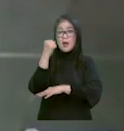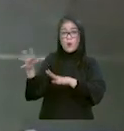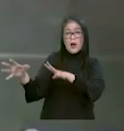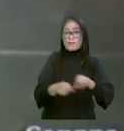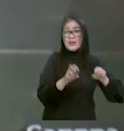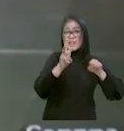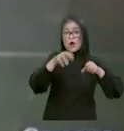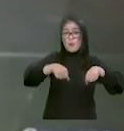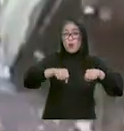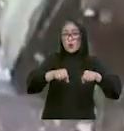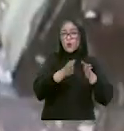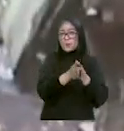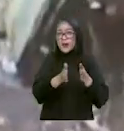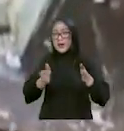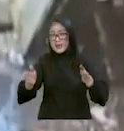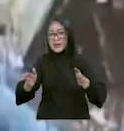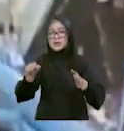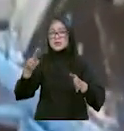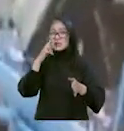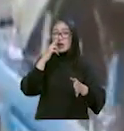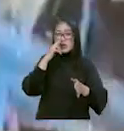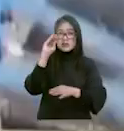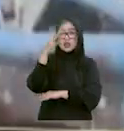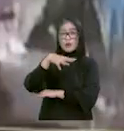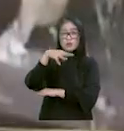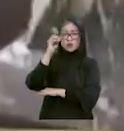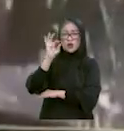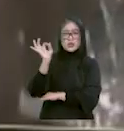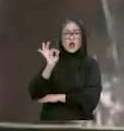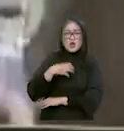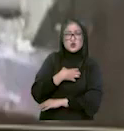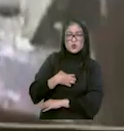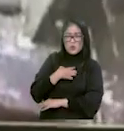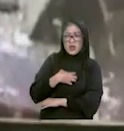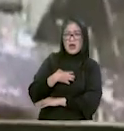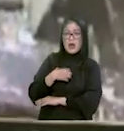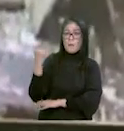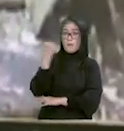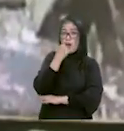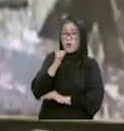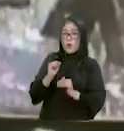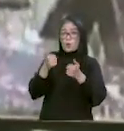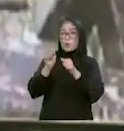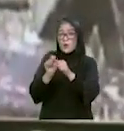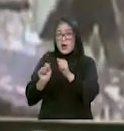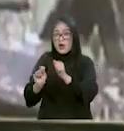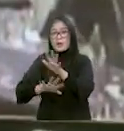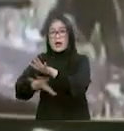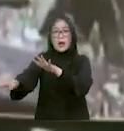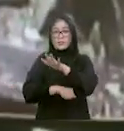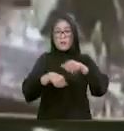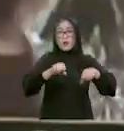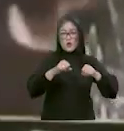3 motor yang terparkir dalam gang lontar Senen Jakarta Pusat tanpa dicurigai oleh warga. Pelaku beraksi saat pemilik motor tengah